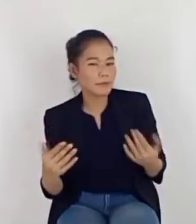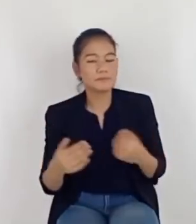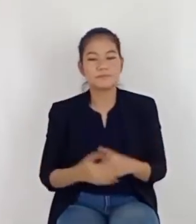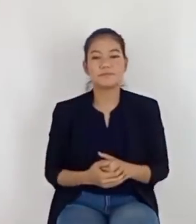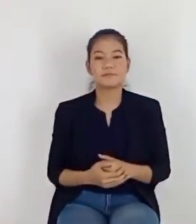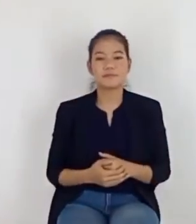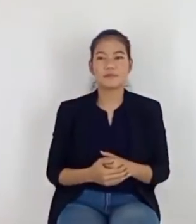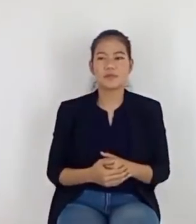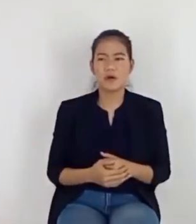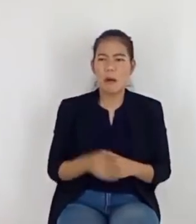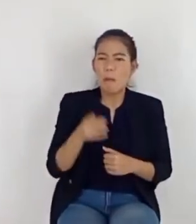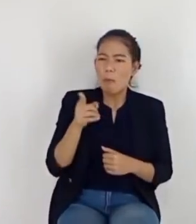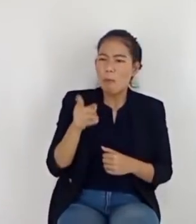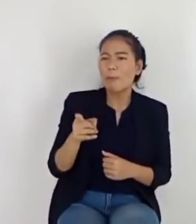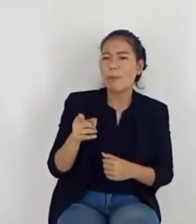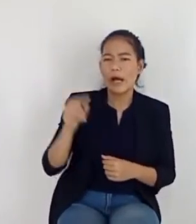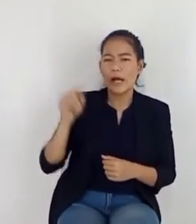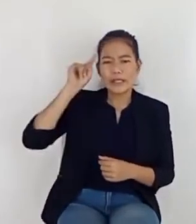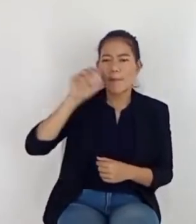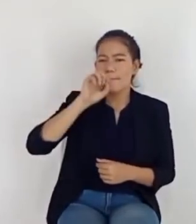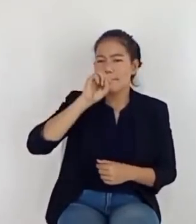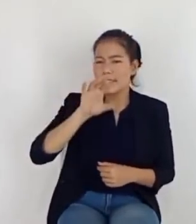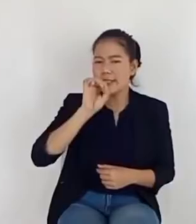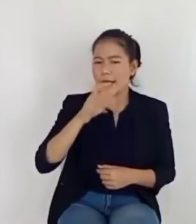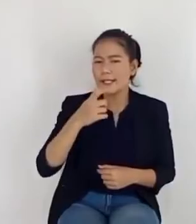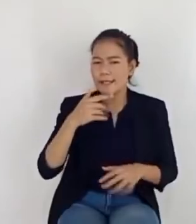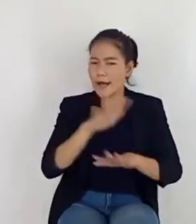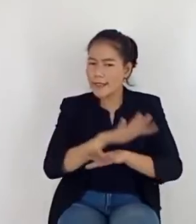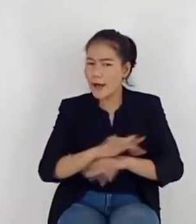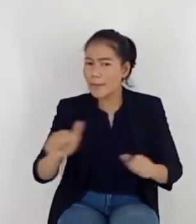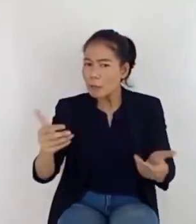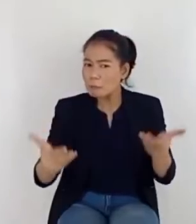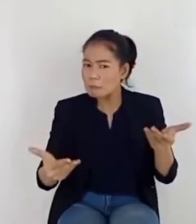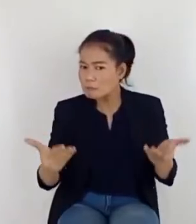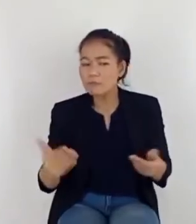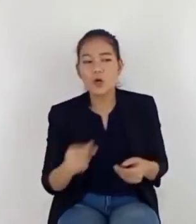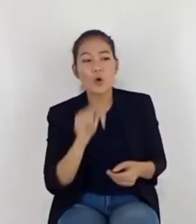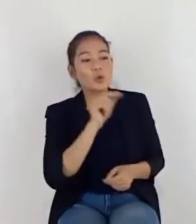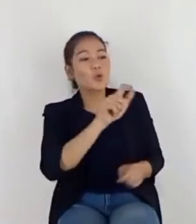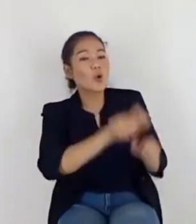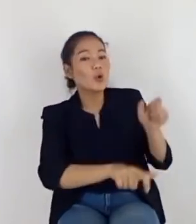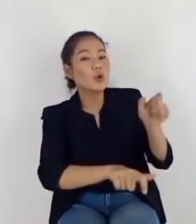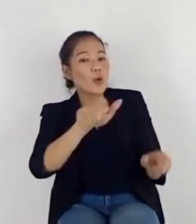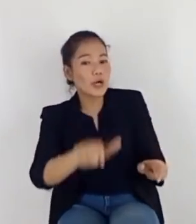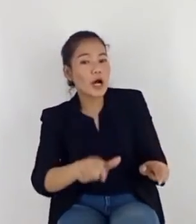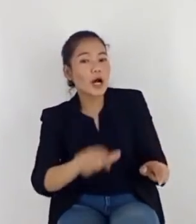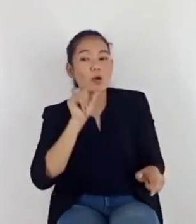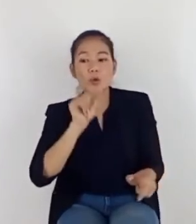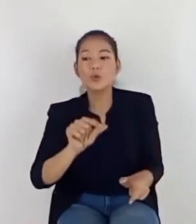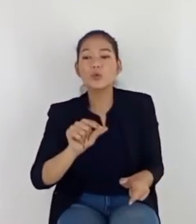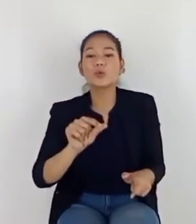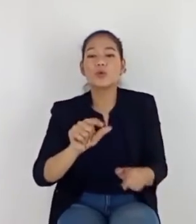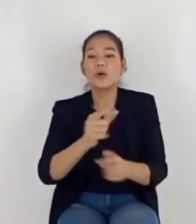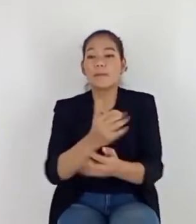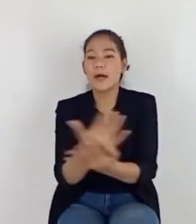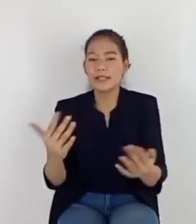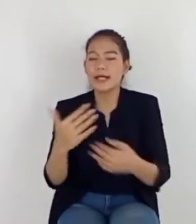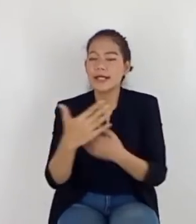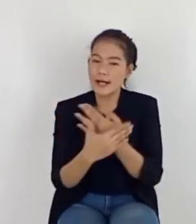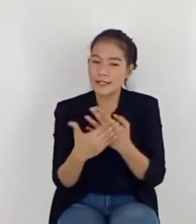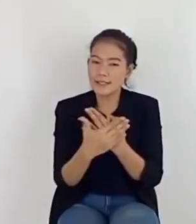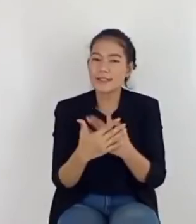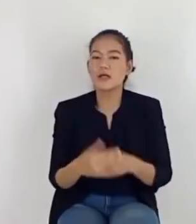Tuhan. Bukankah ia hendak berbicara tentang damai? Kepada umatnya dan kepada orang-orang yang